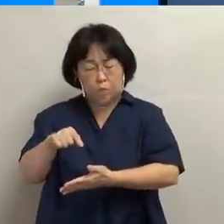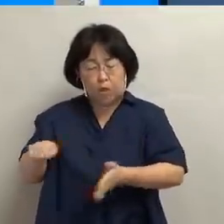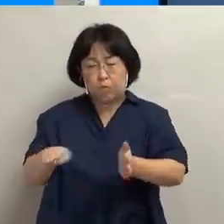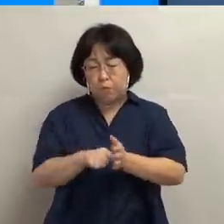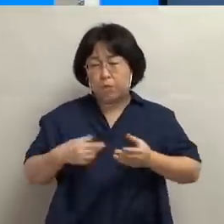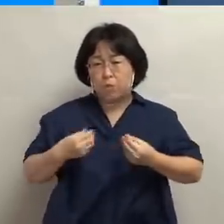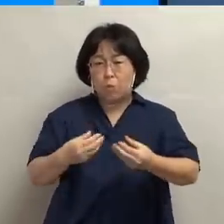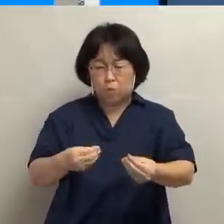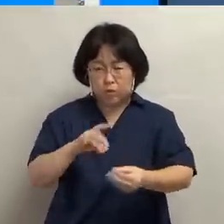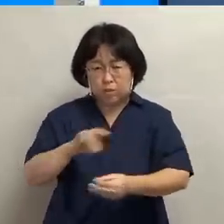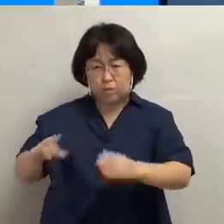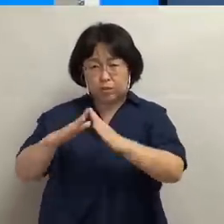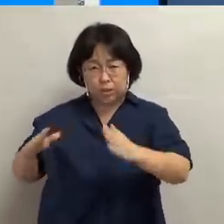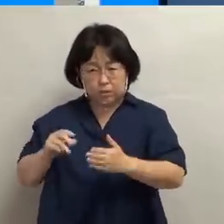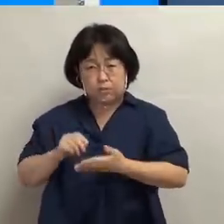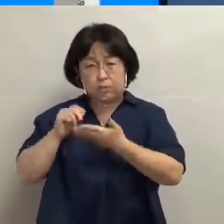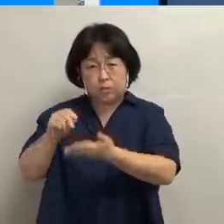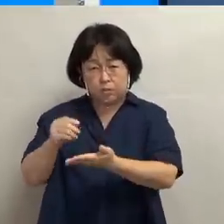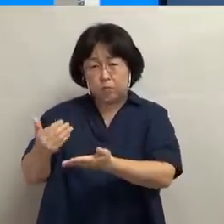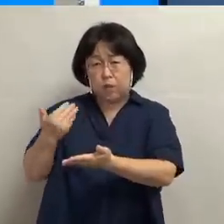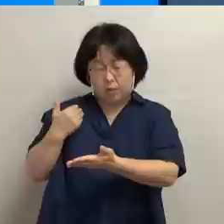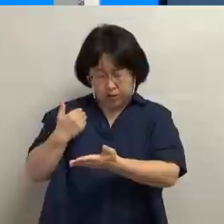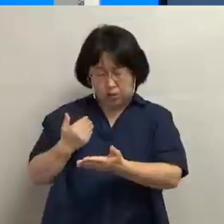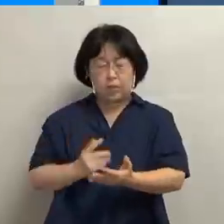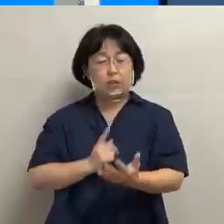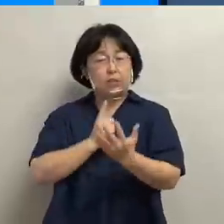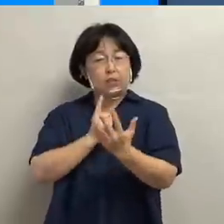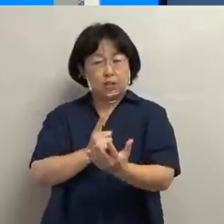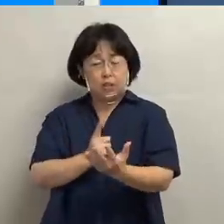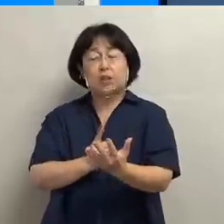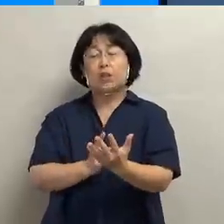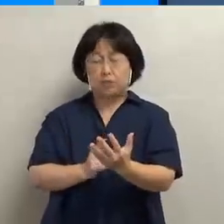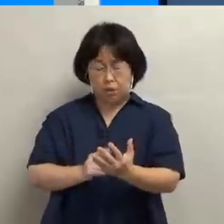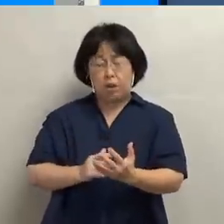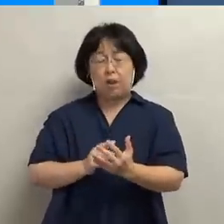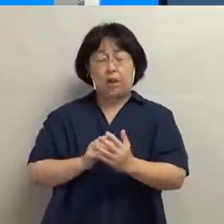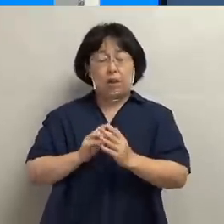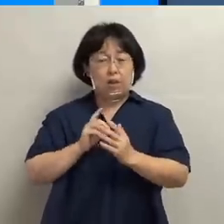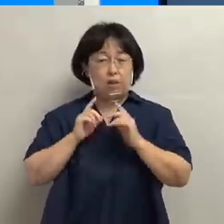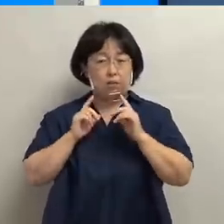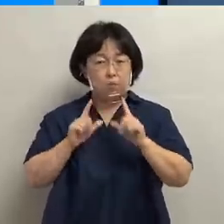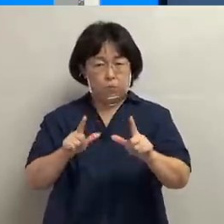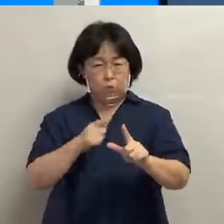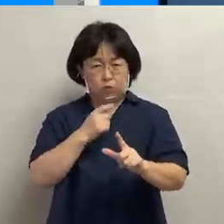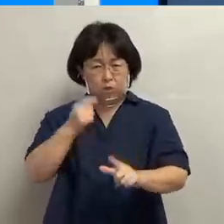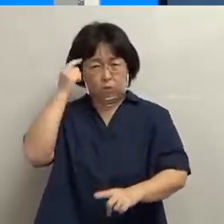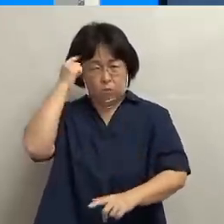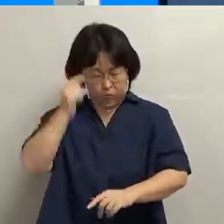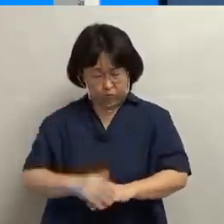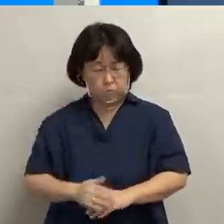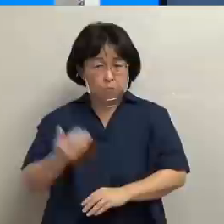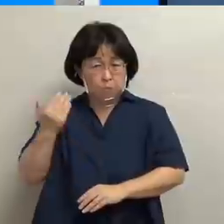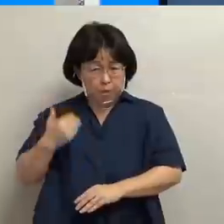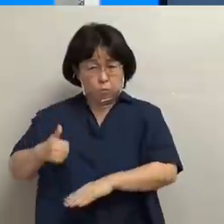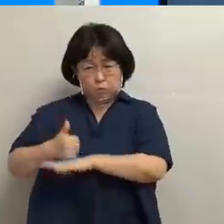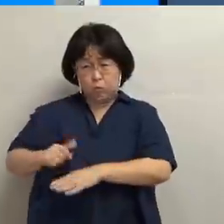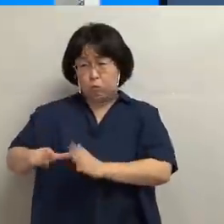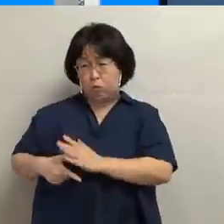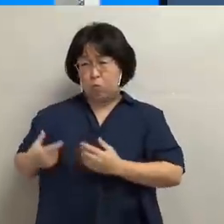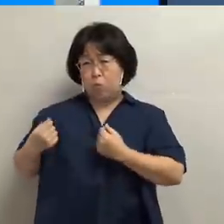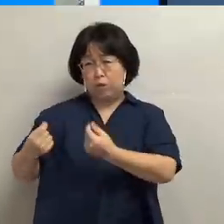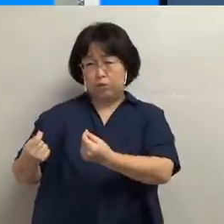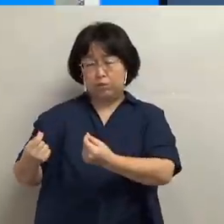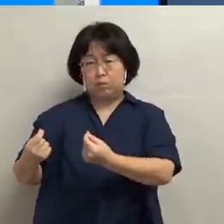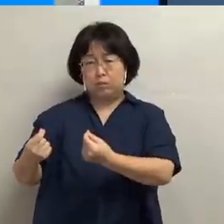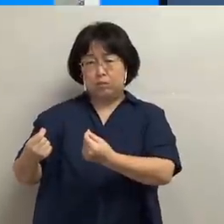上程する前に記者会見で発表させていただきたいと思いますこれはもうあのーサジーの時代もこれはちーの時代もずっとそうですしまあ